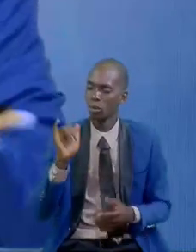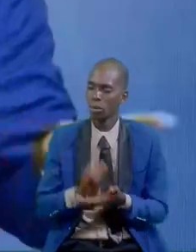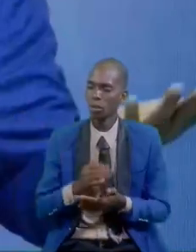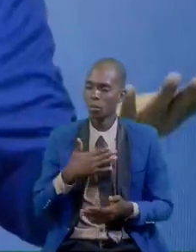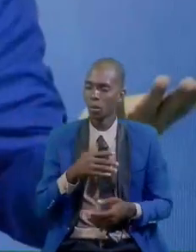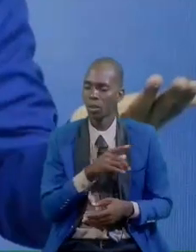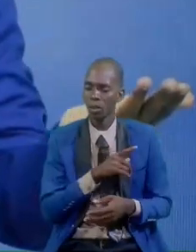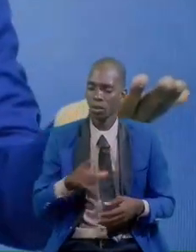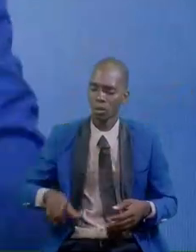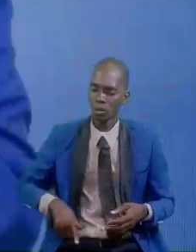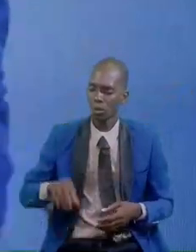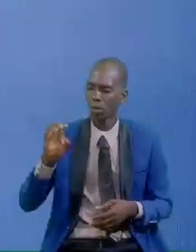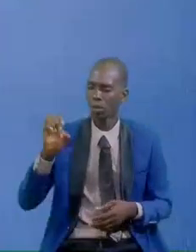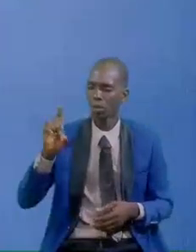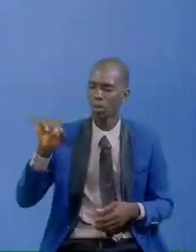t'a pas cherché.